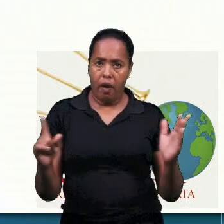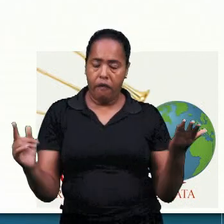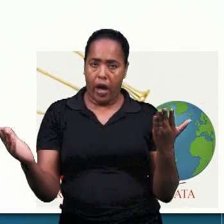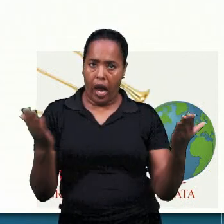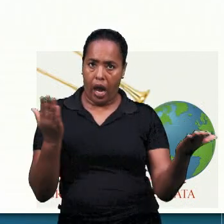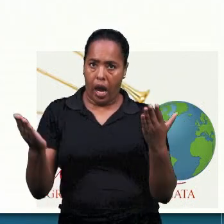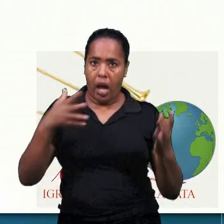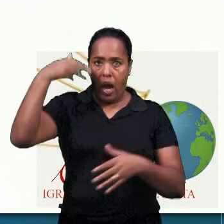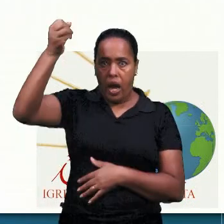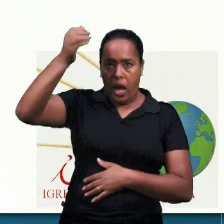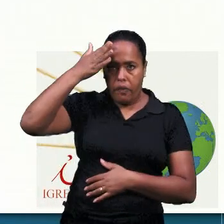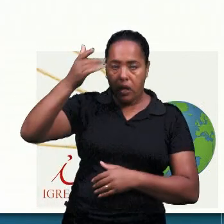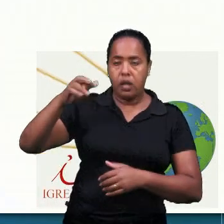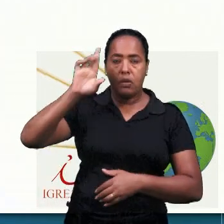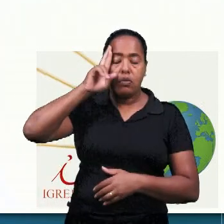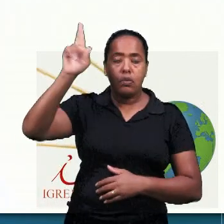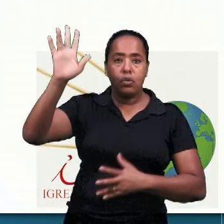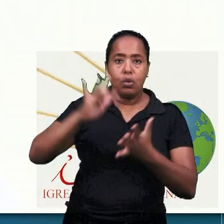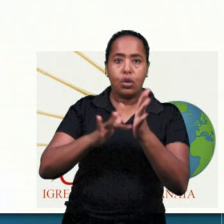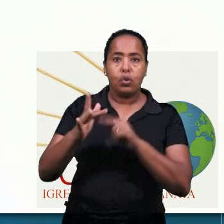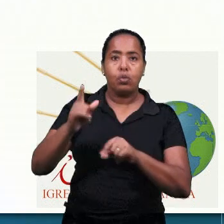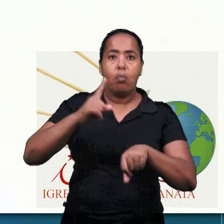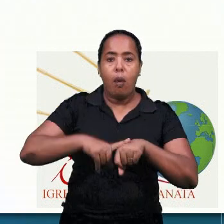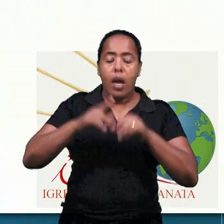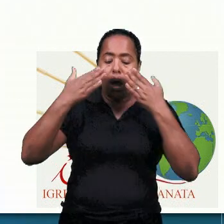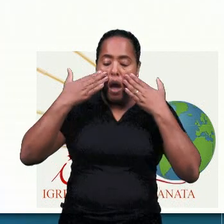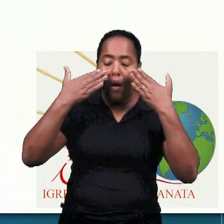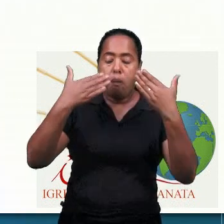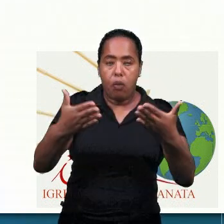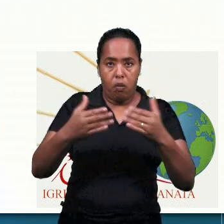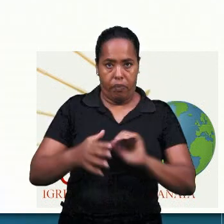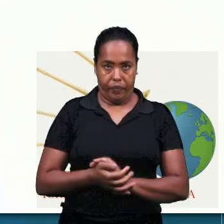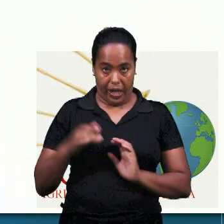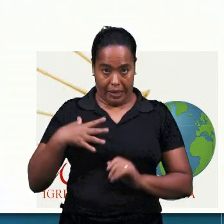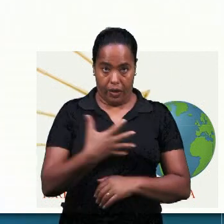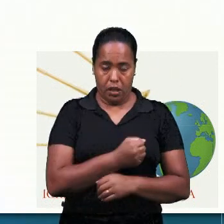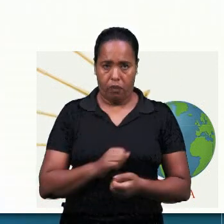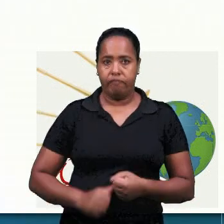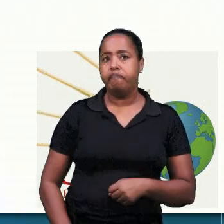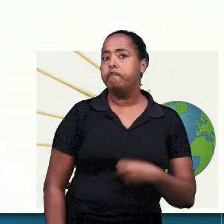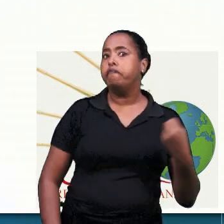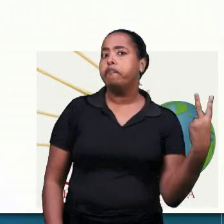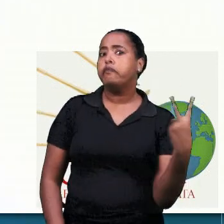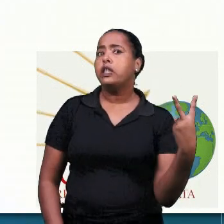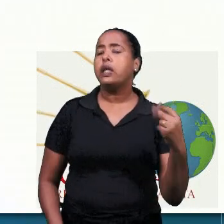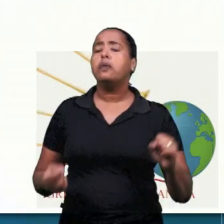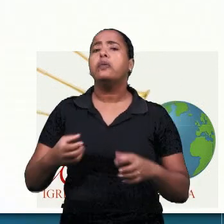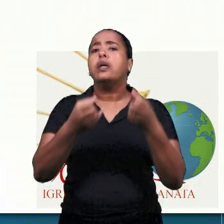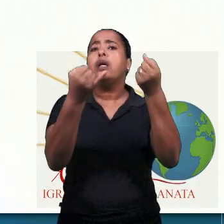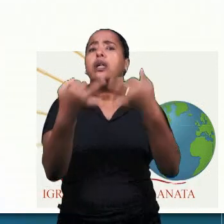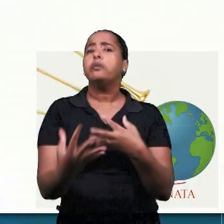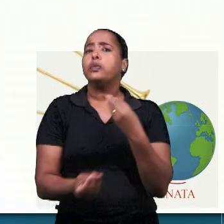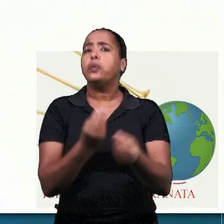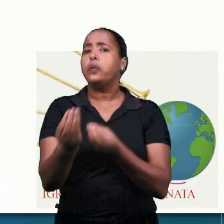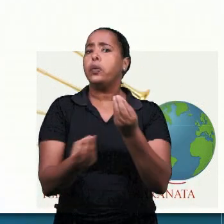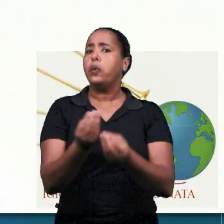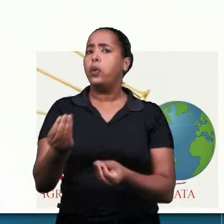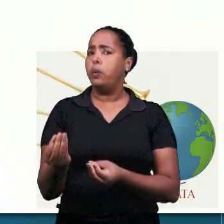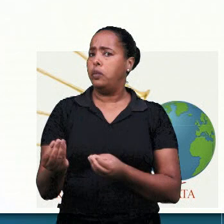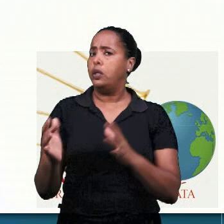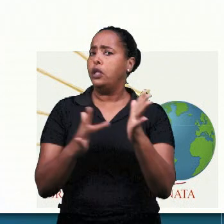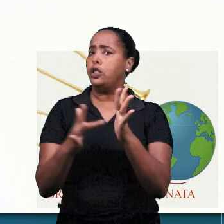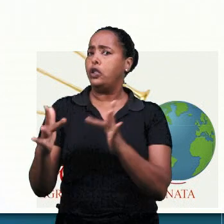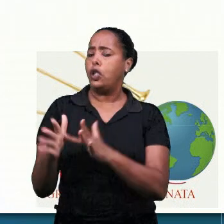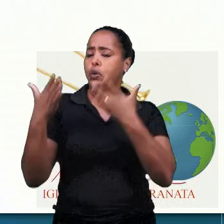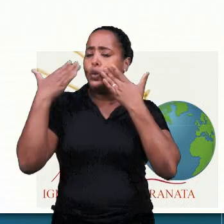question associée à la révélation du Seigneur Jésus à l'homme et au salut. La deuxième question, expliquez comment